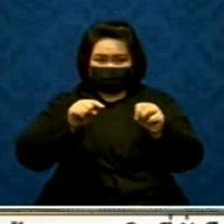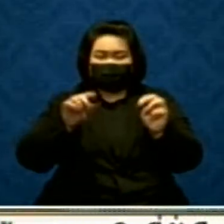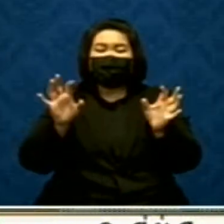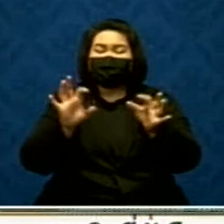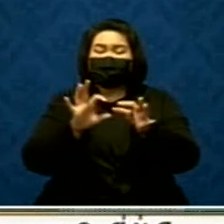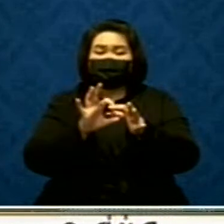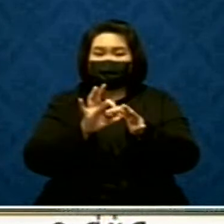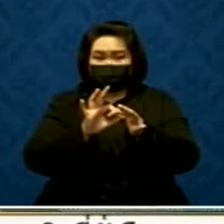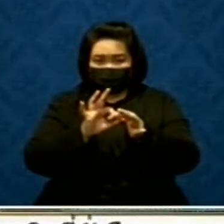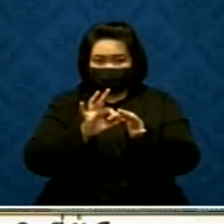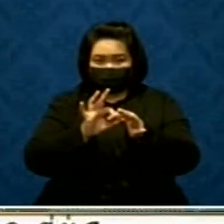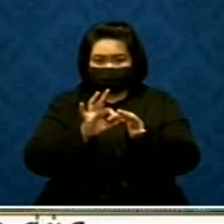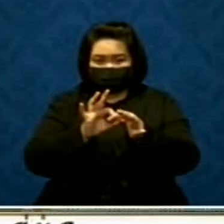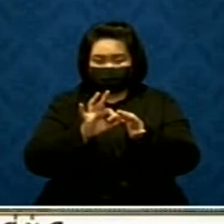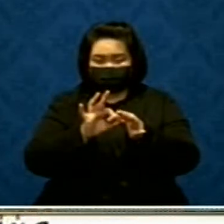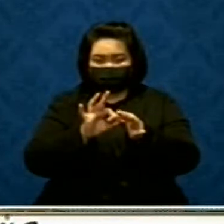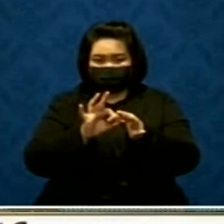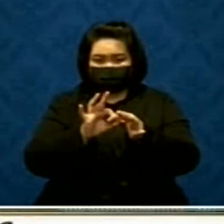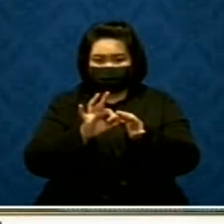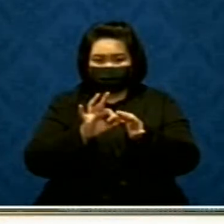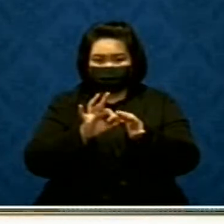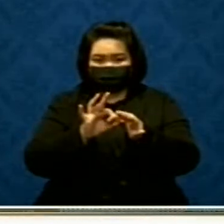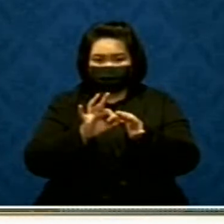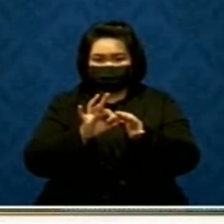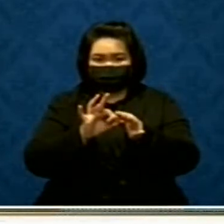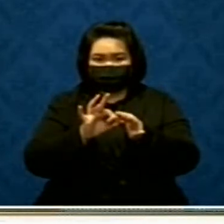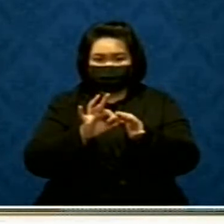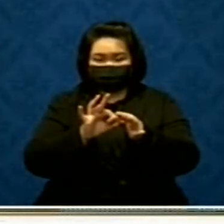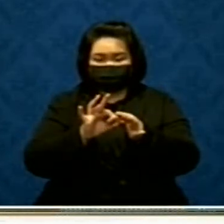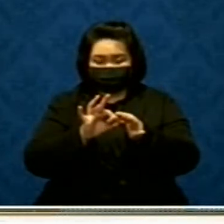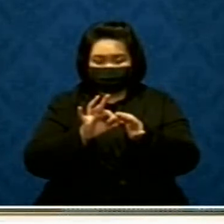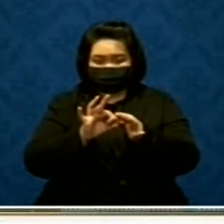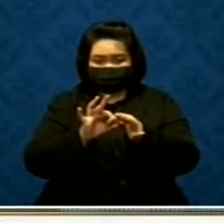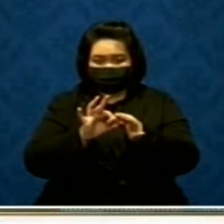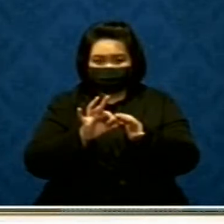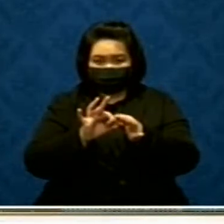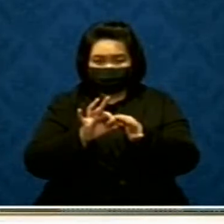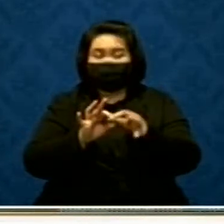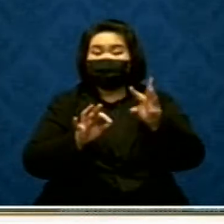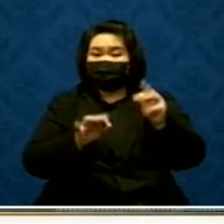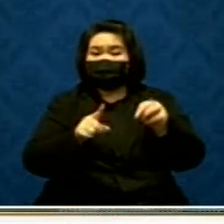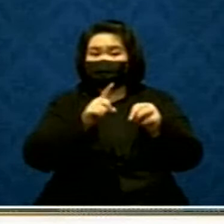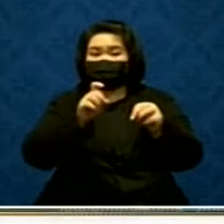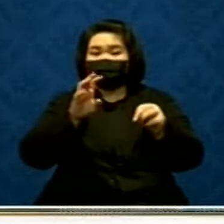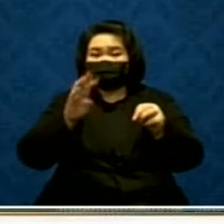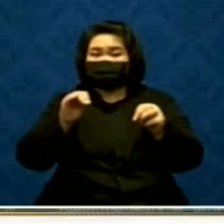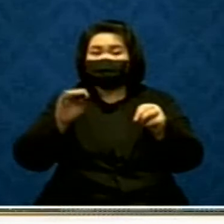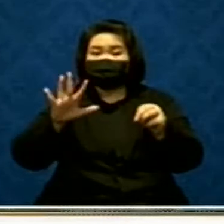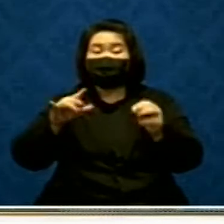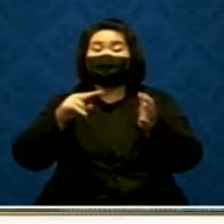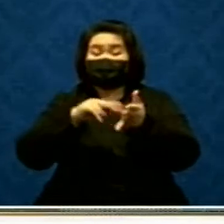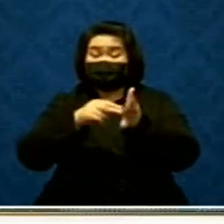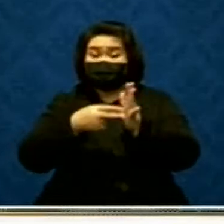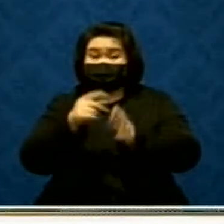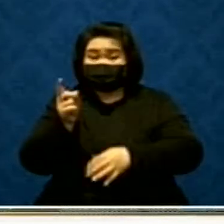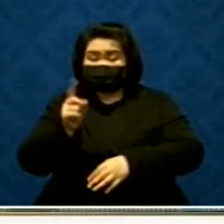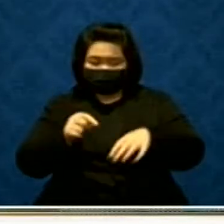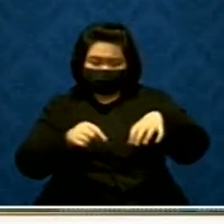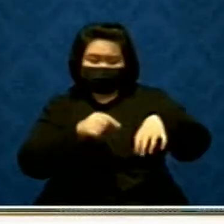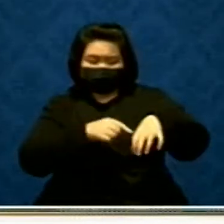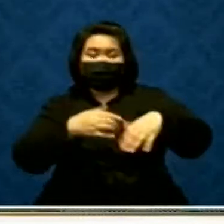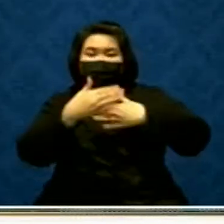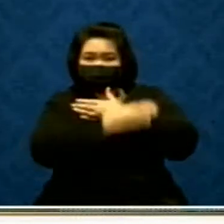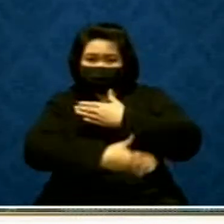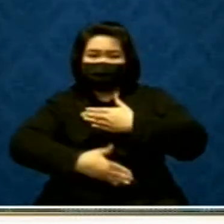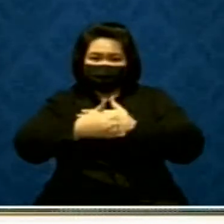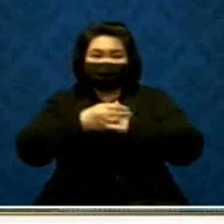ของการที่จะใช้นะครับสำหรับยืนยันสิทธิ์ของการรถไฟในที่ดิน